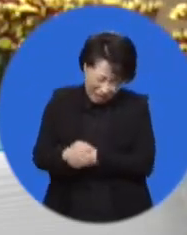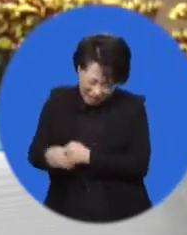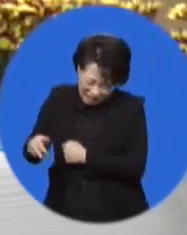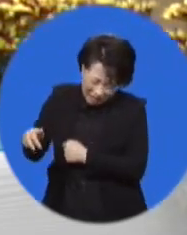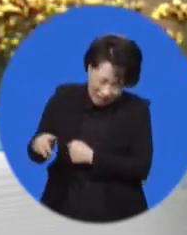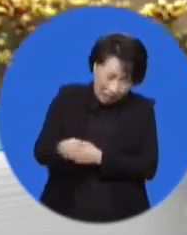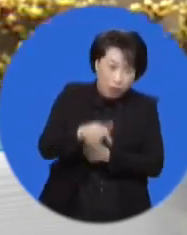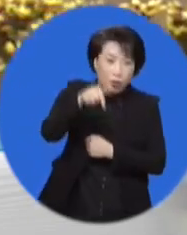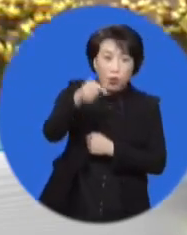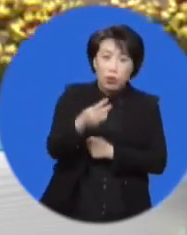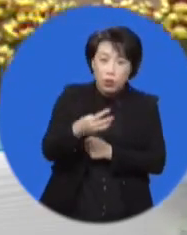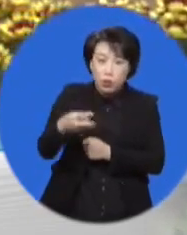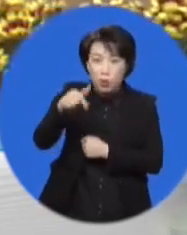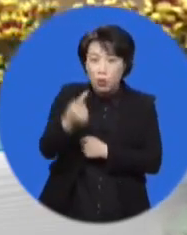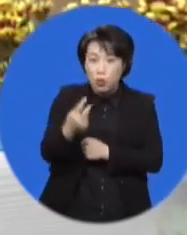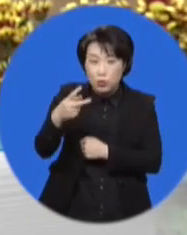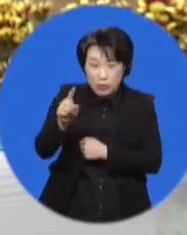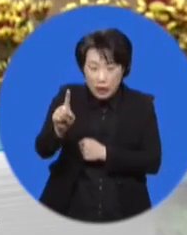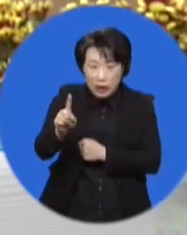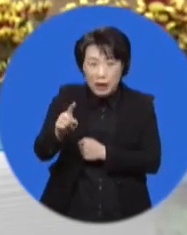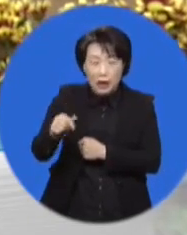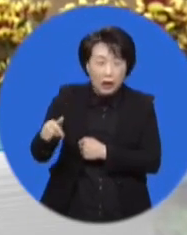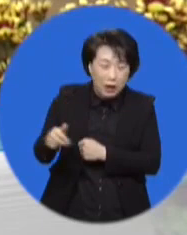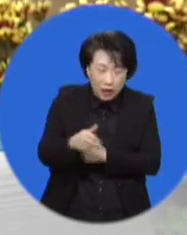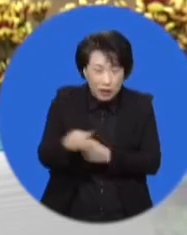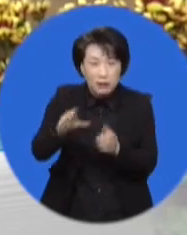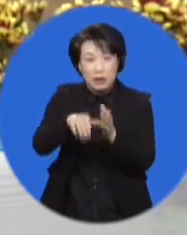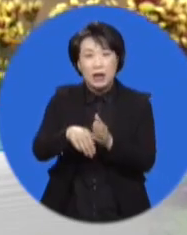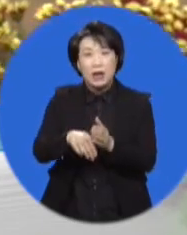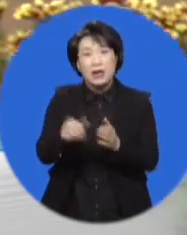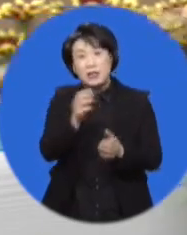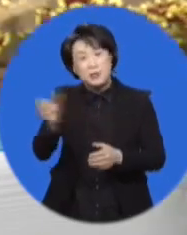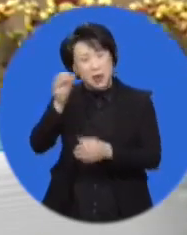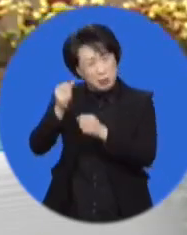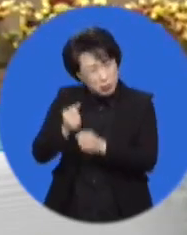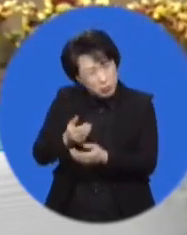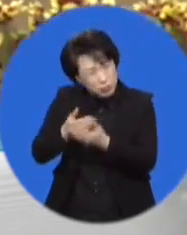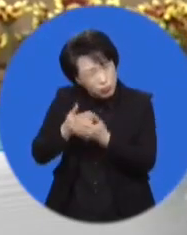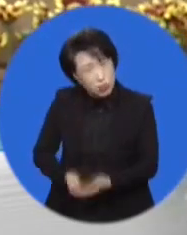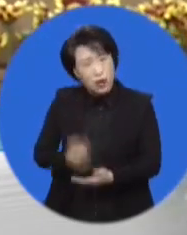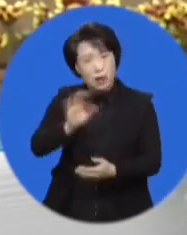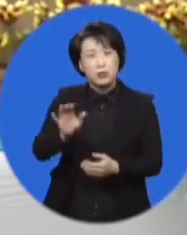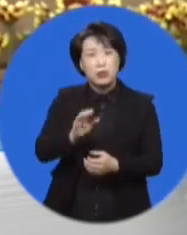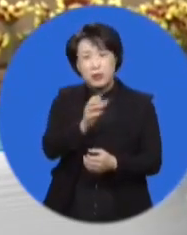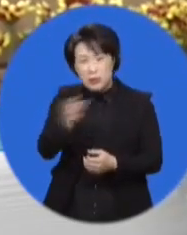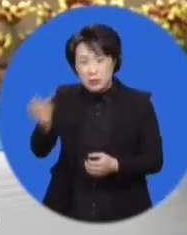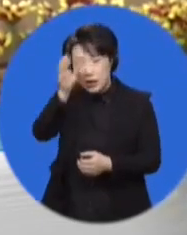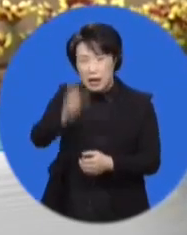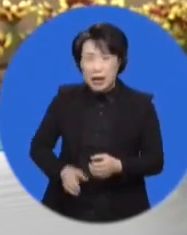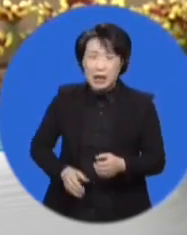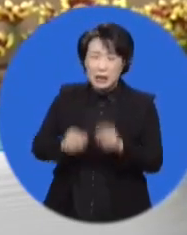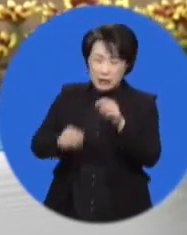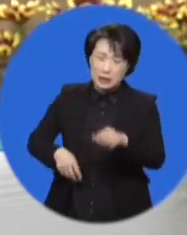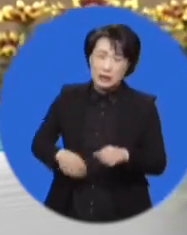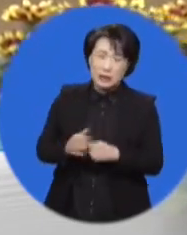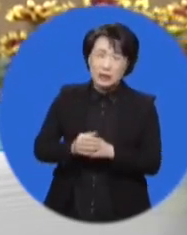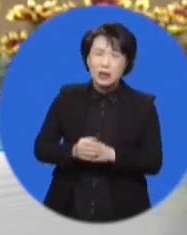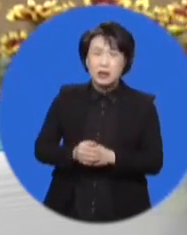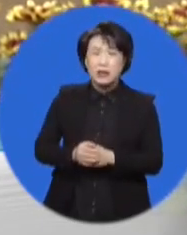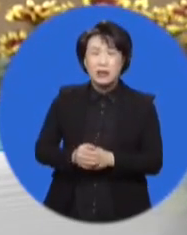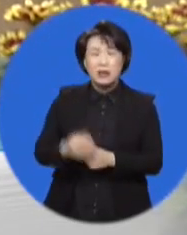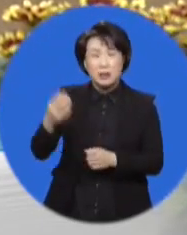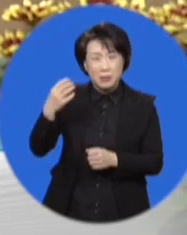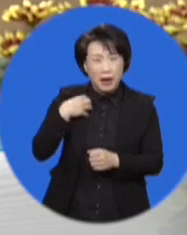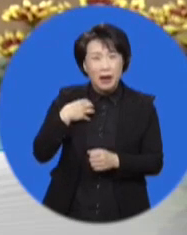때 그 십자가가 무거운 게 아니요. 그 십자가에 매달려 죽으실 죄짐이 무거운 것이다.